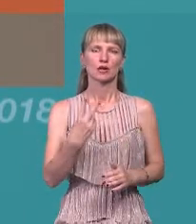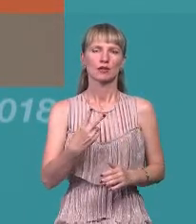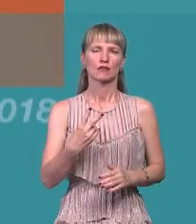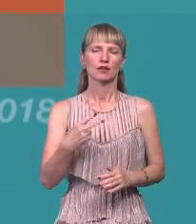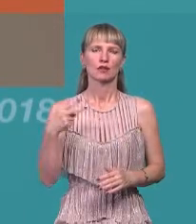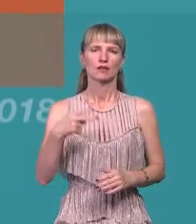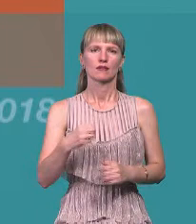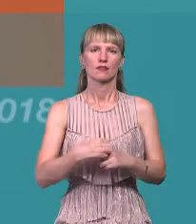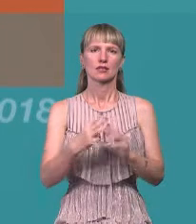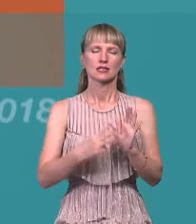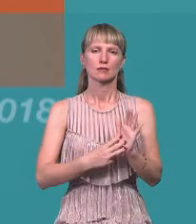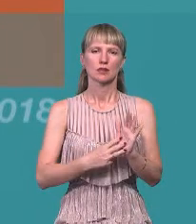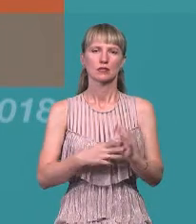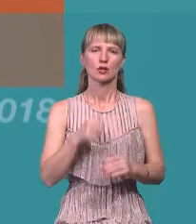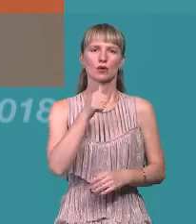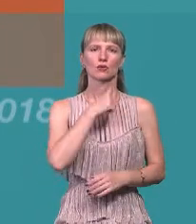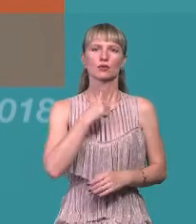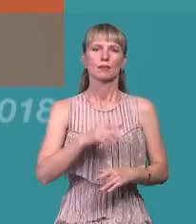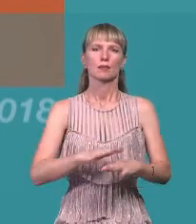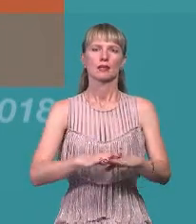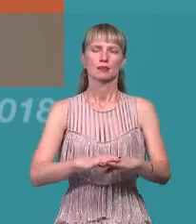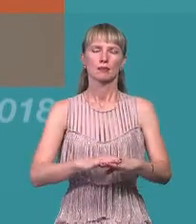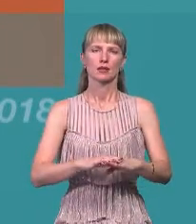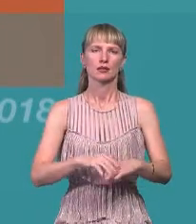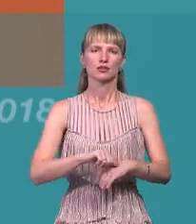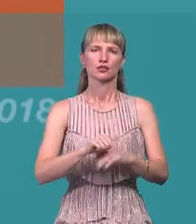17,42% у 2018 році. Математика